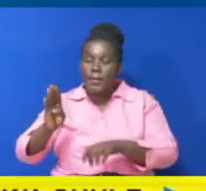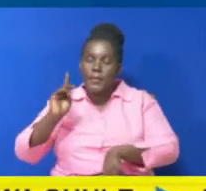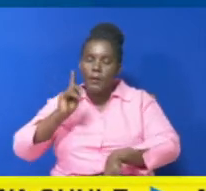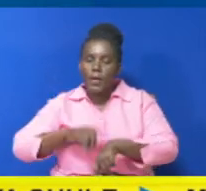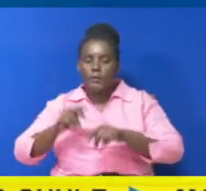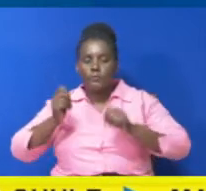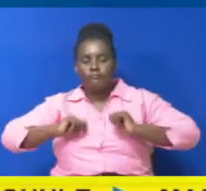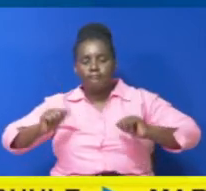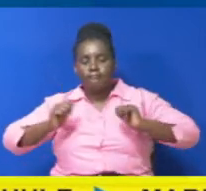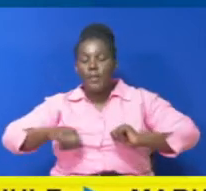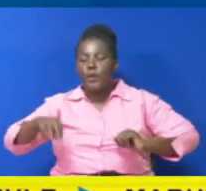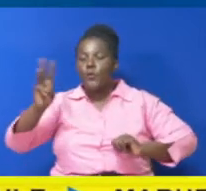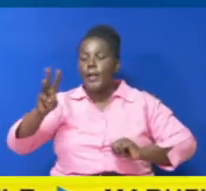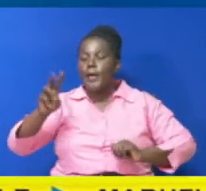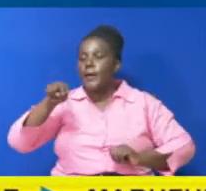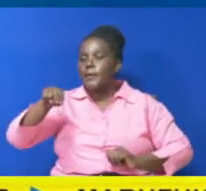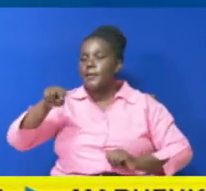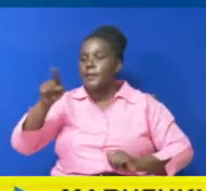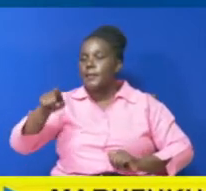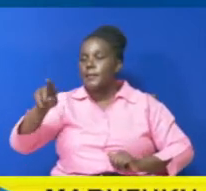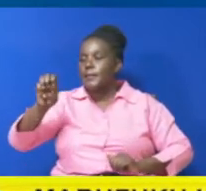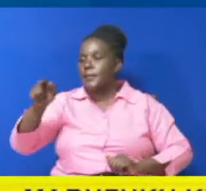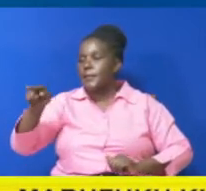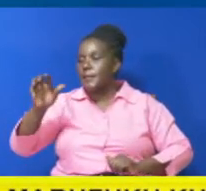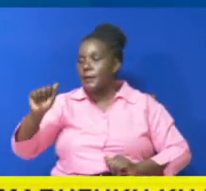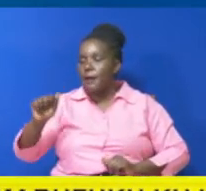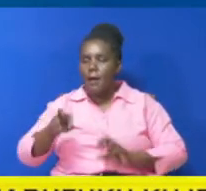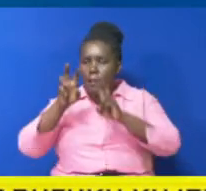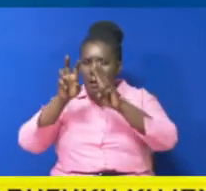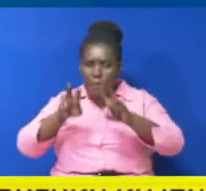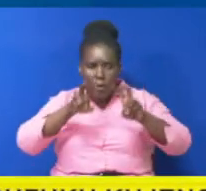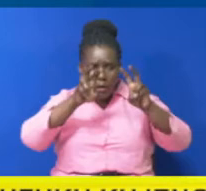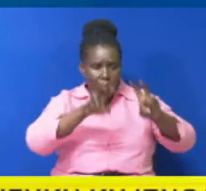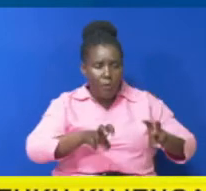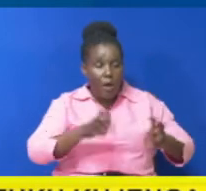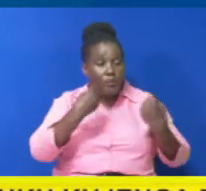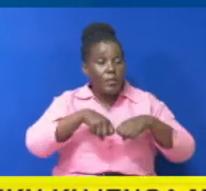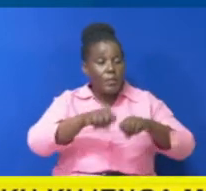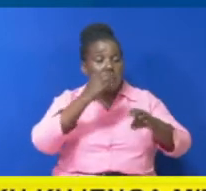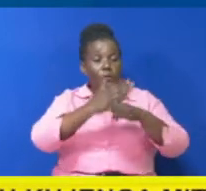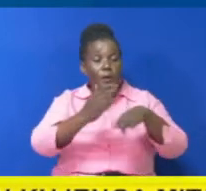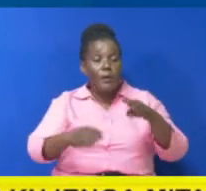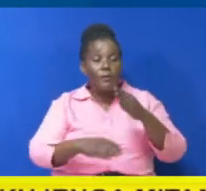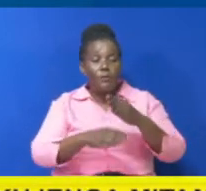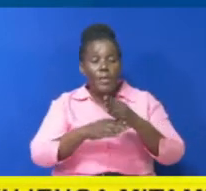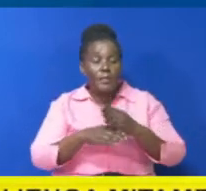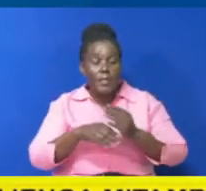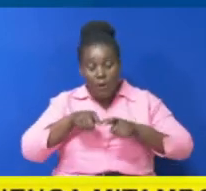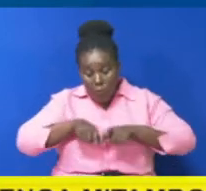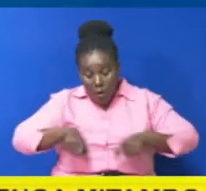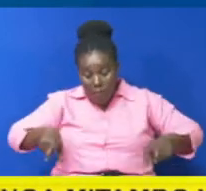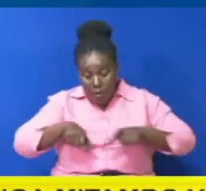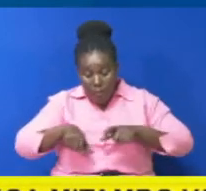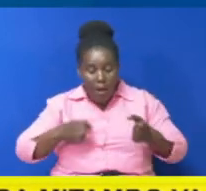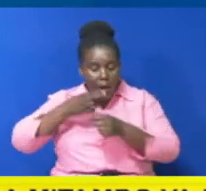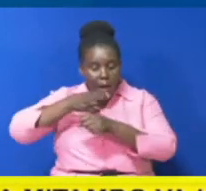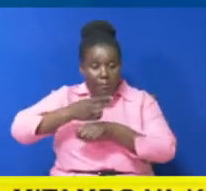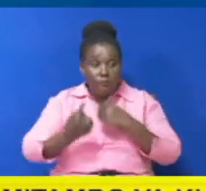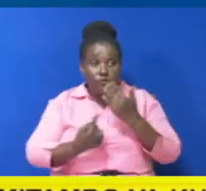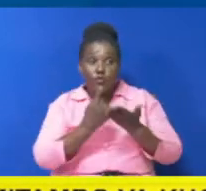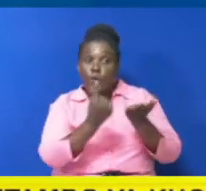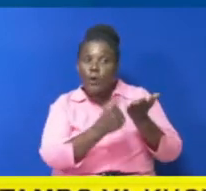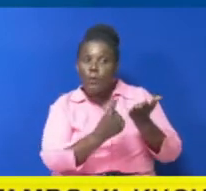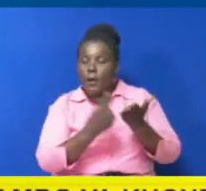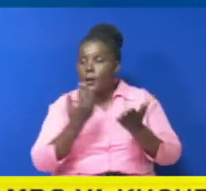kwenye ziara yake wilani Nzega kukagua utekelezaji wa ujenzi wa bomba la mafuta kutoka Hoima nchini Uganda kwenda Chongoleani Tanga,